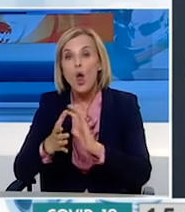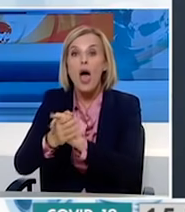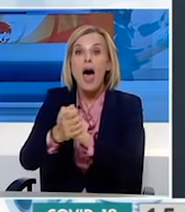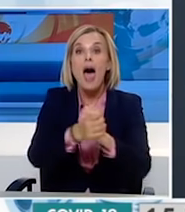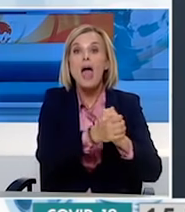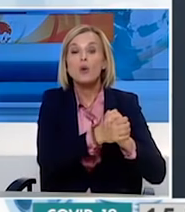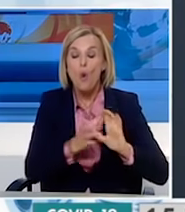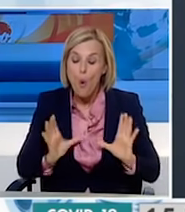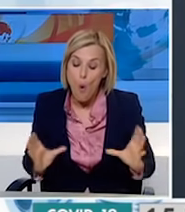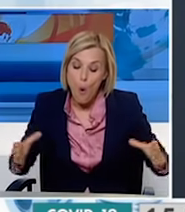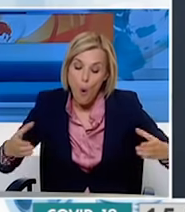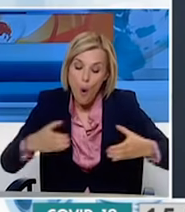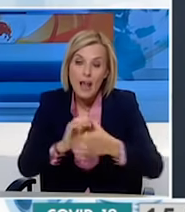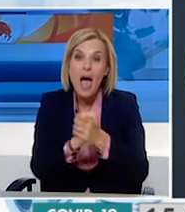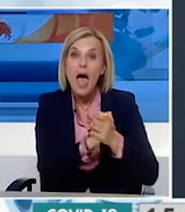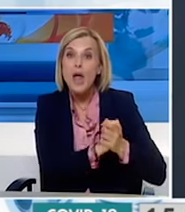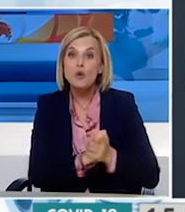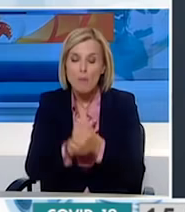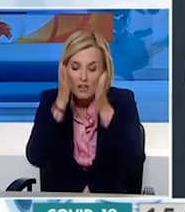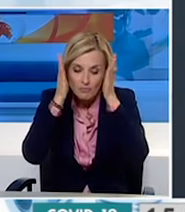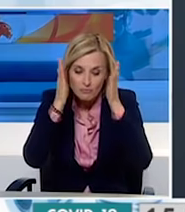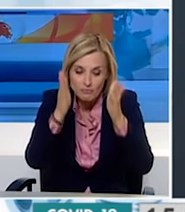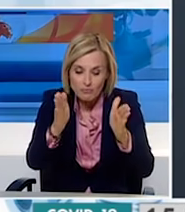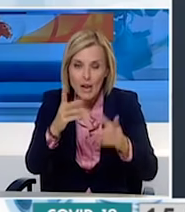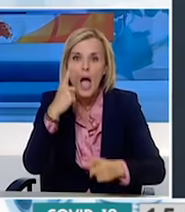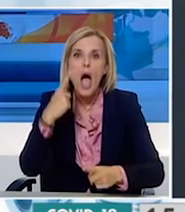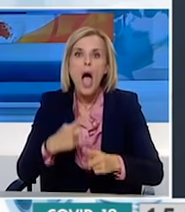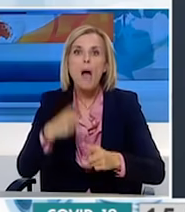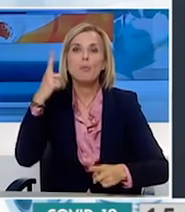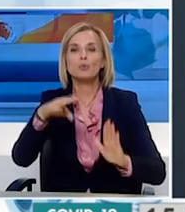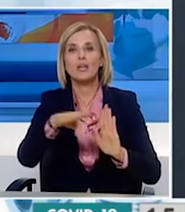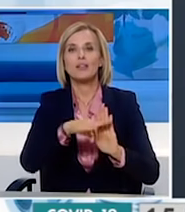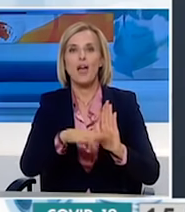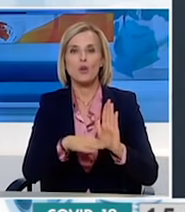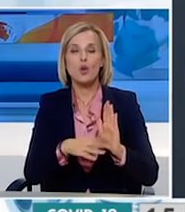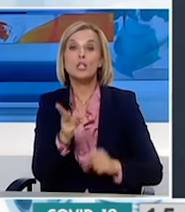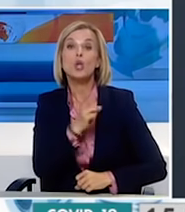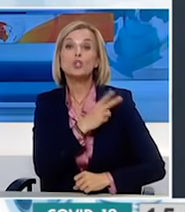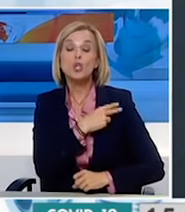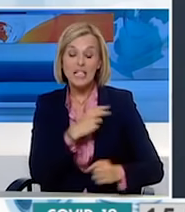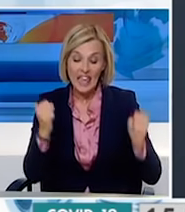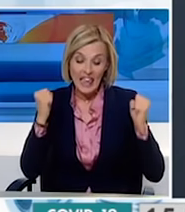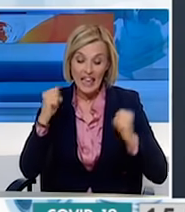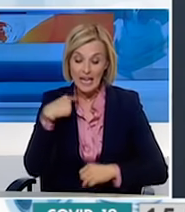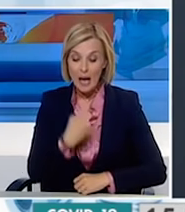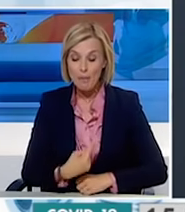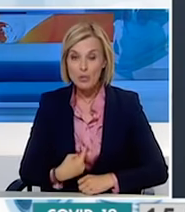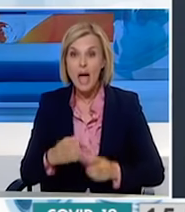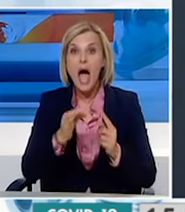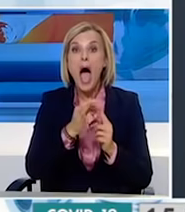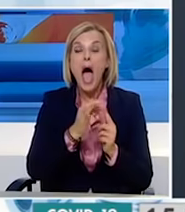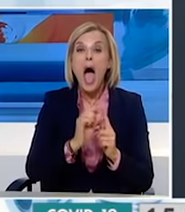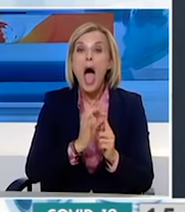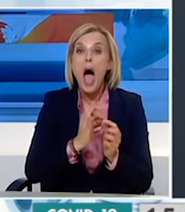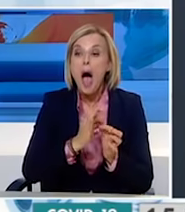σε μια υγιεινή συμπεριφορά. Με απλούς, όχι δύσκολους κανόνες που αφορούν την απόσταση, την υγιεινή των χεριών